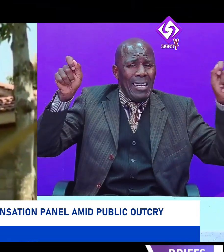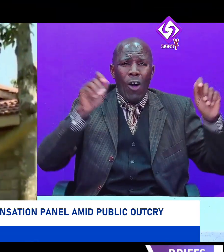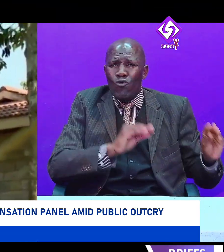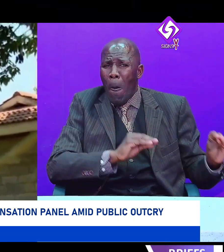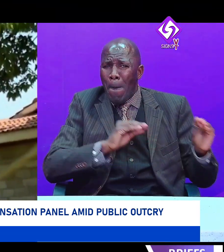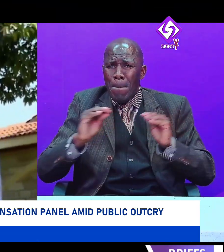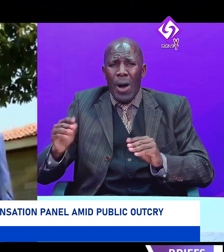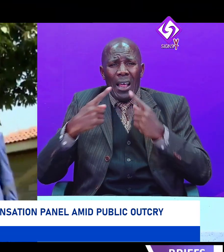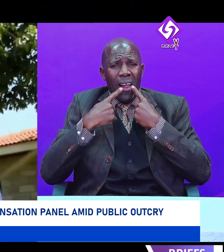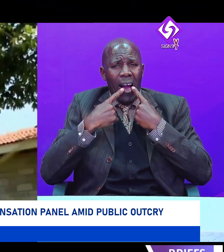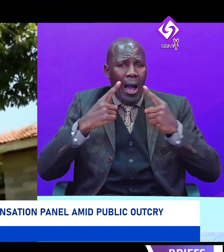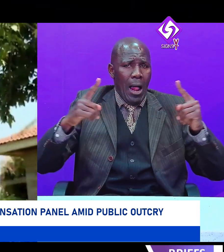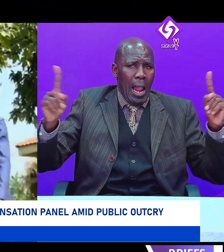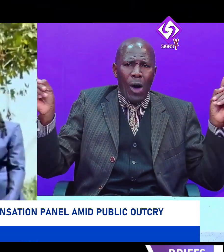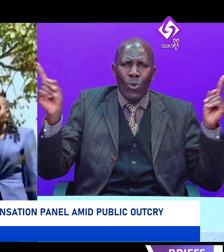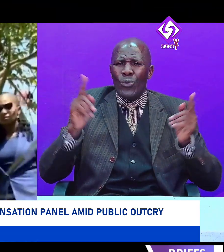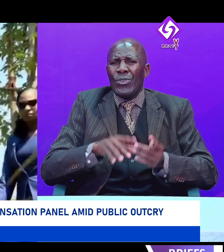victims of protests.